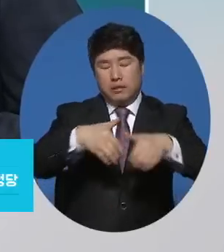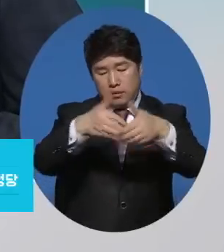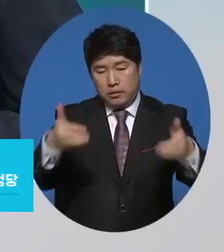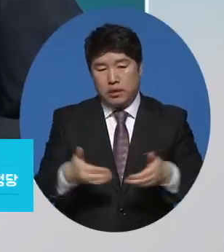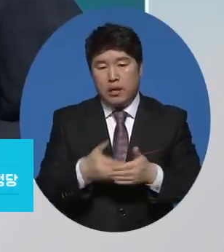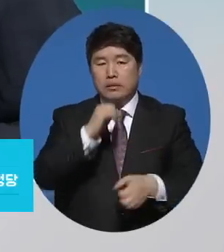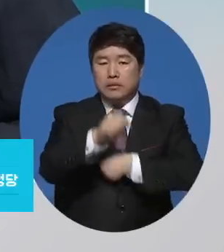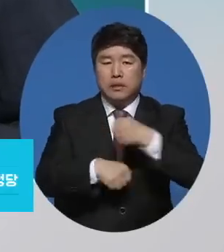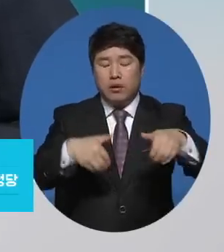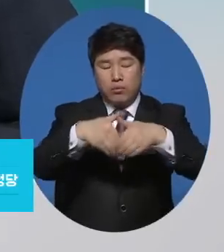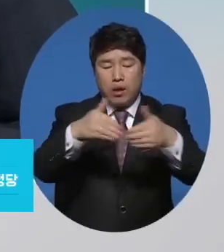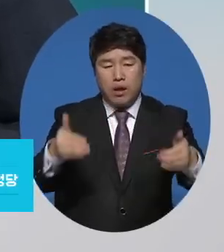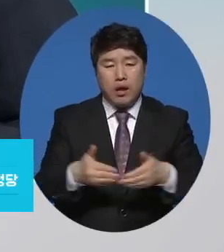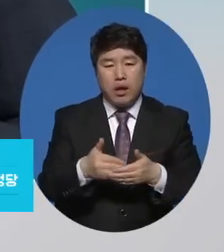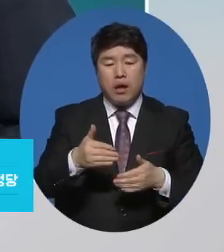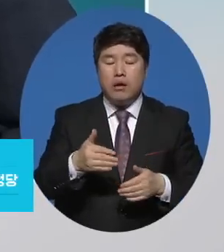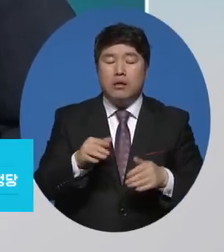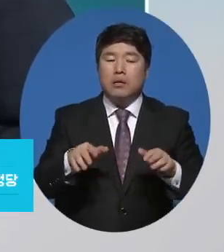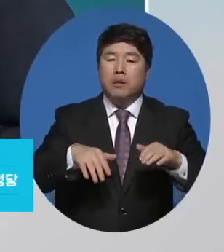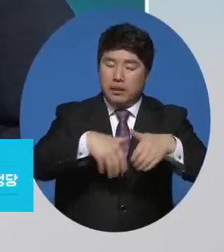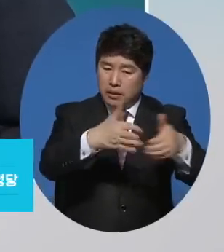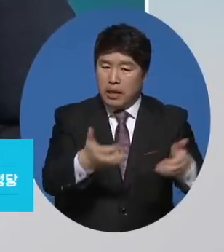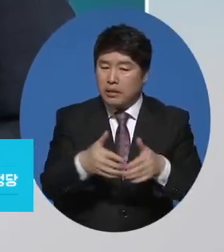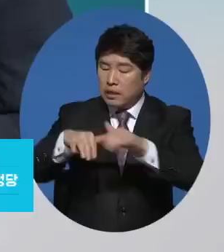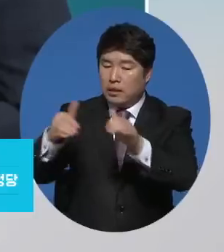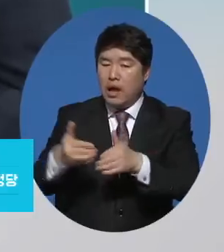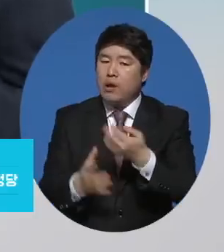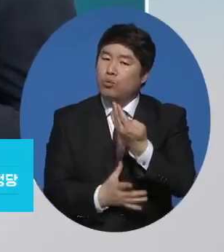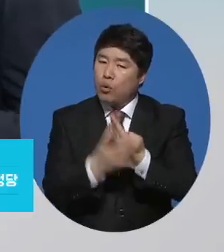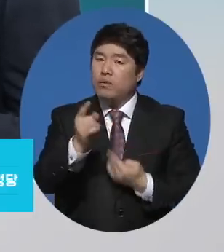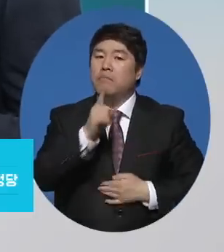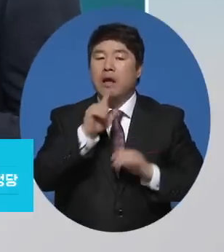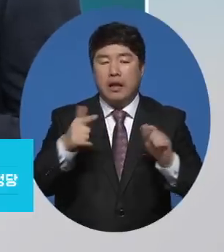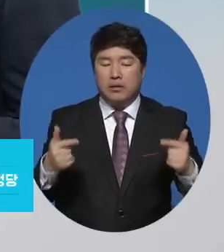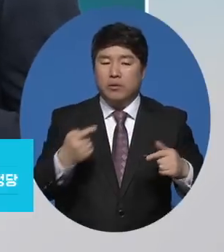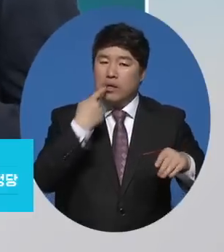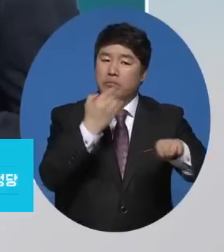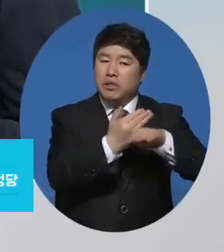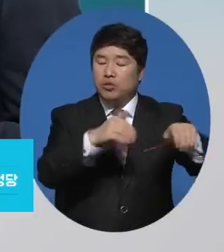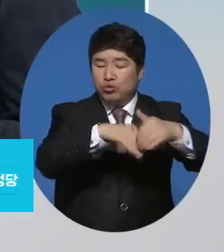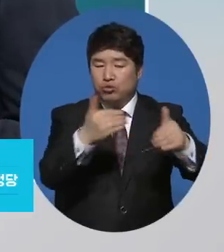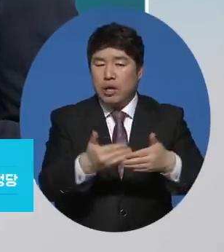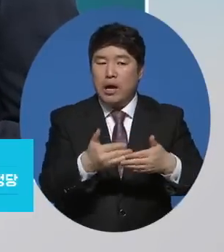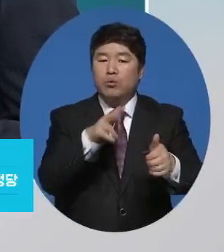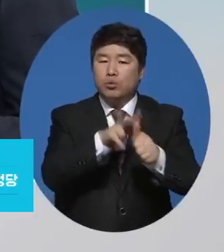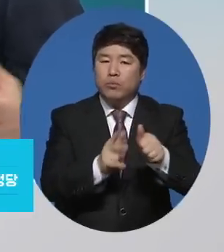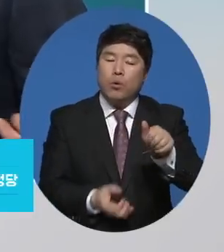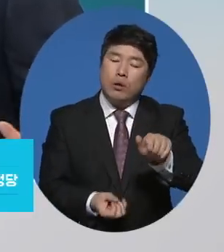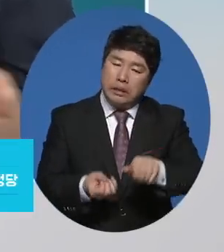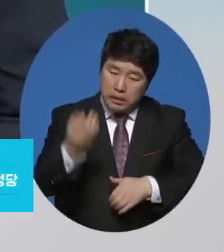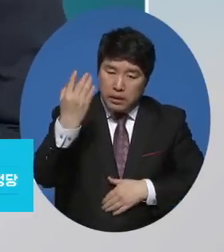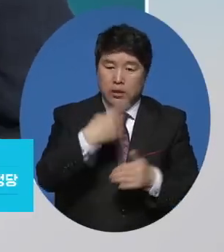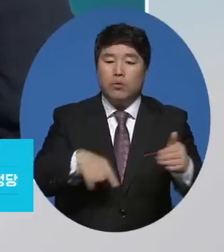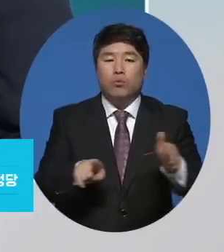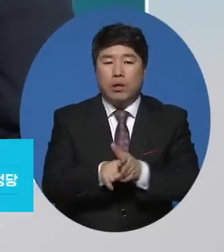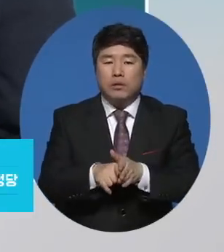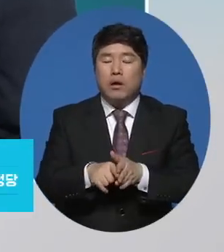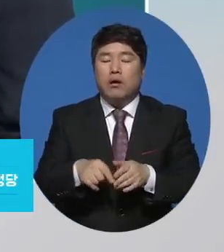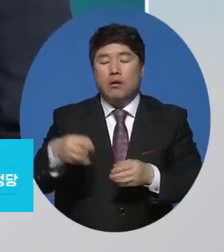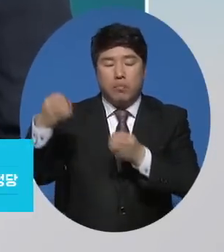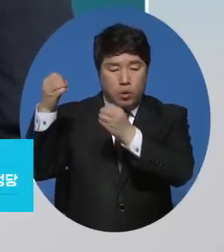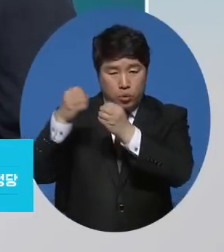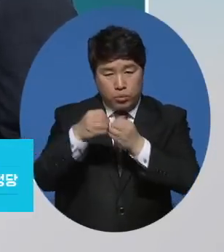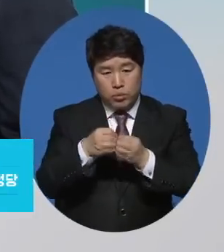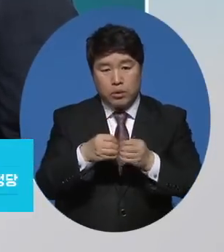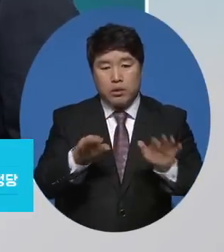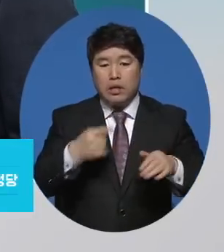자유한국 당하고 당대당 통합하자는 얘기가 아니잖아요 예 민주당 후보를 이기기 위해서는 범보수 후보 단일화를